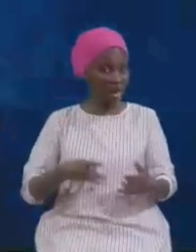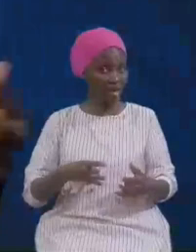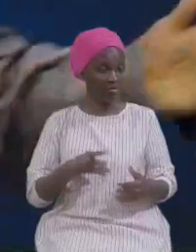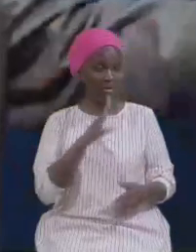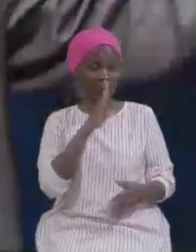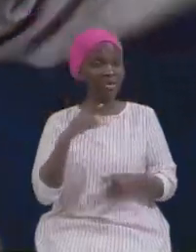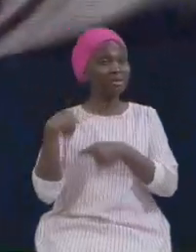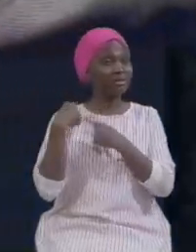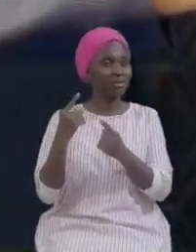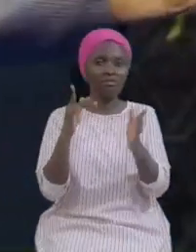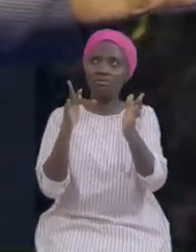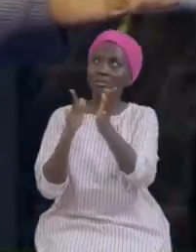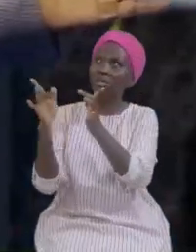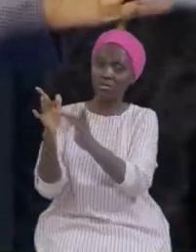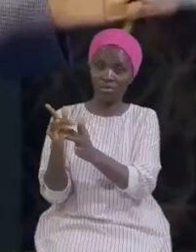Jésus,